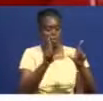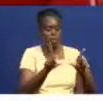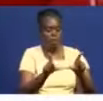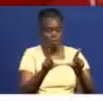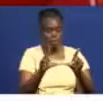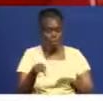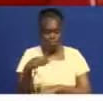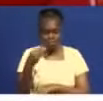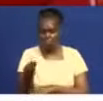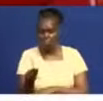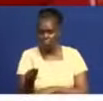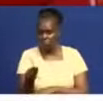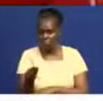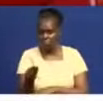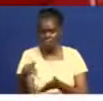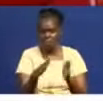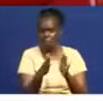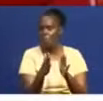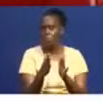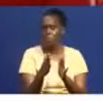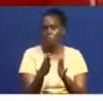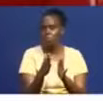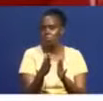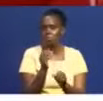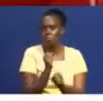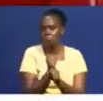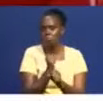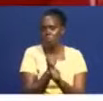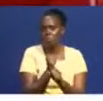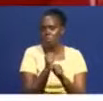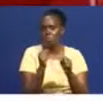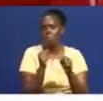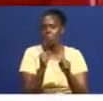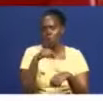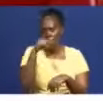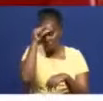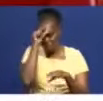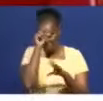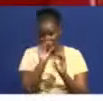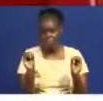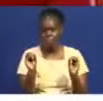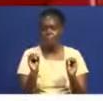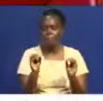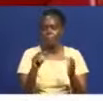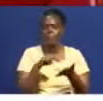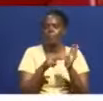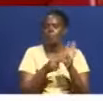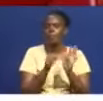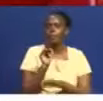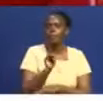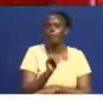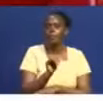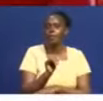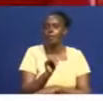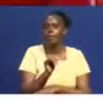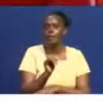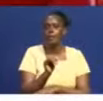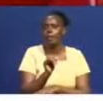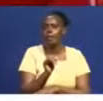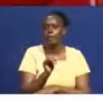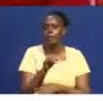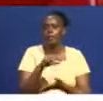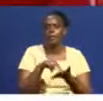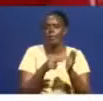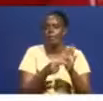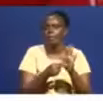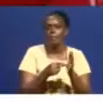wanazopewa haziwaruhusu wao kuingia katika meli za kitaifa. Hii nikimaanisha ya kwamba haiyafikii